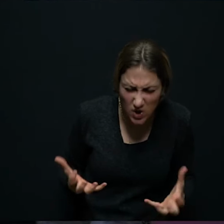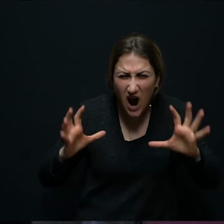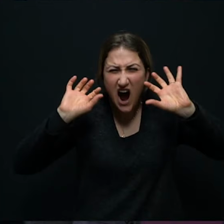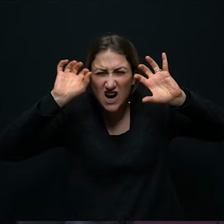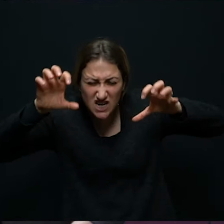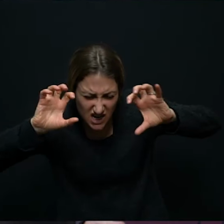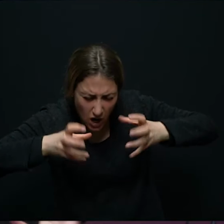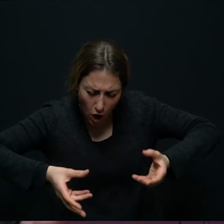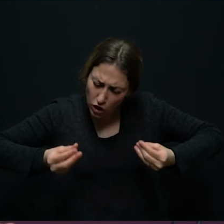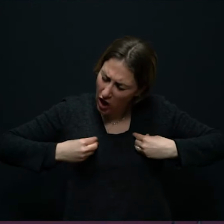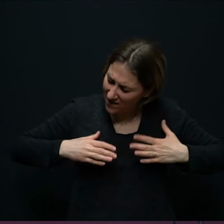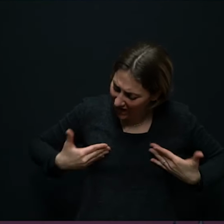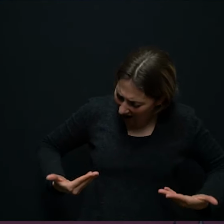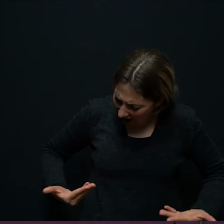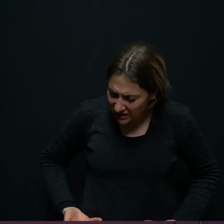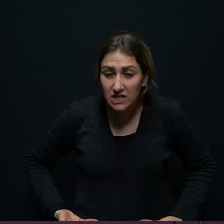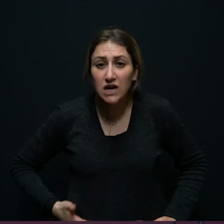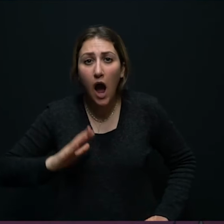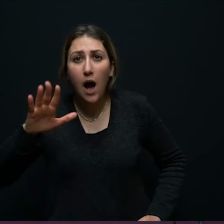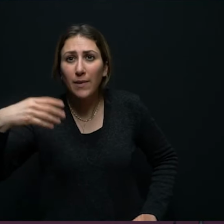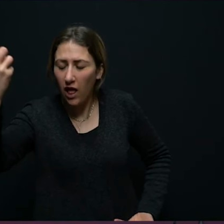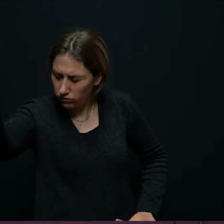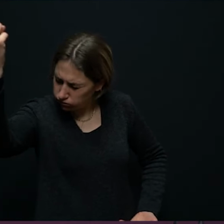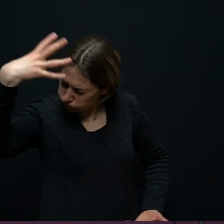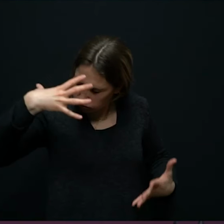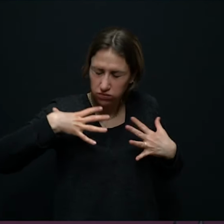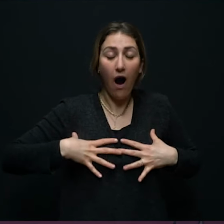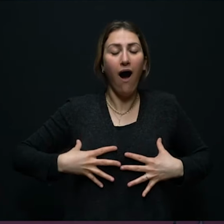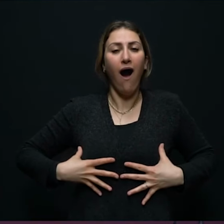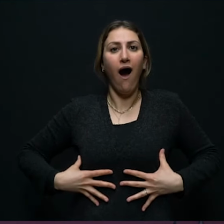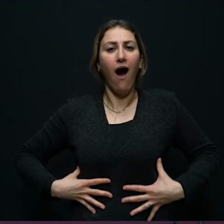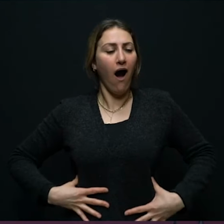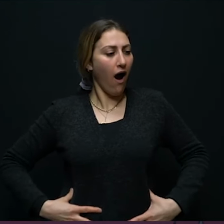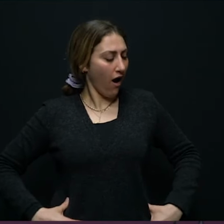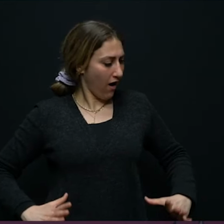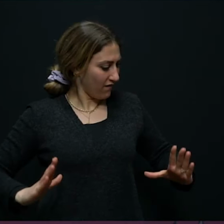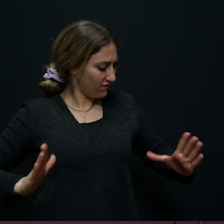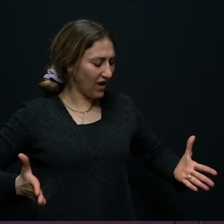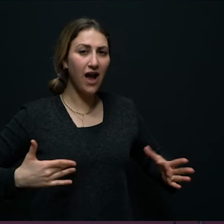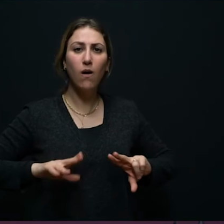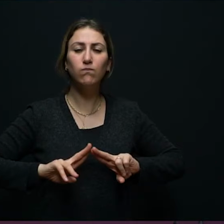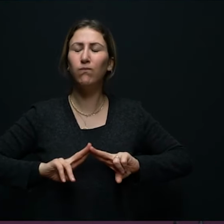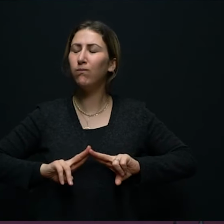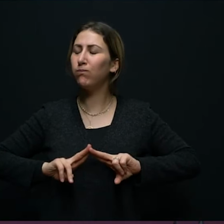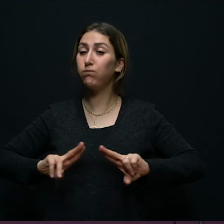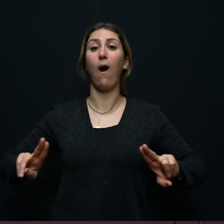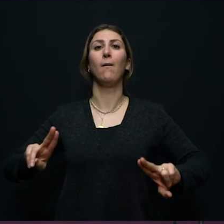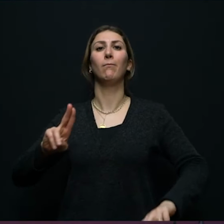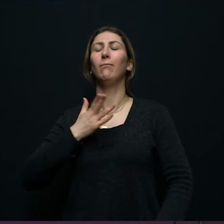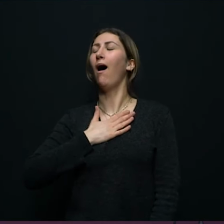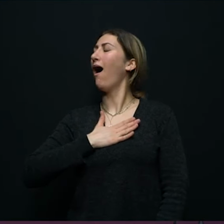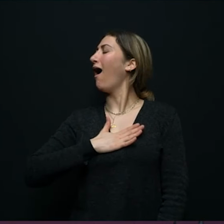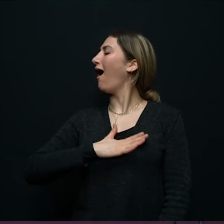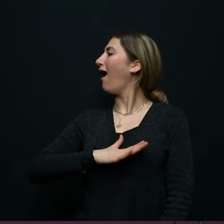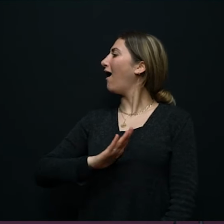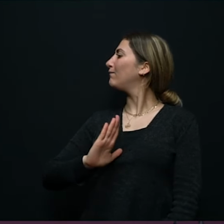d'être propre je pense personnellement contraire mon port